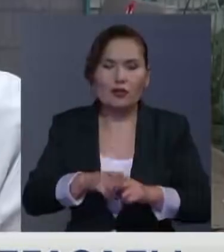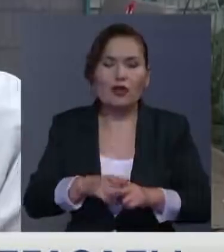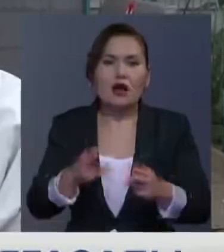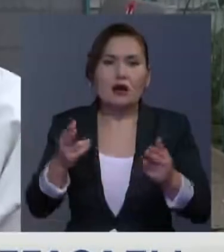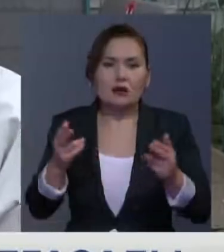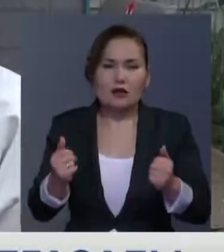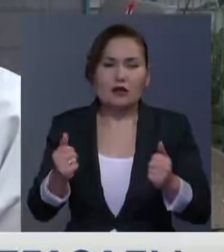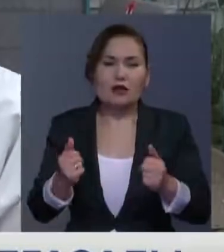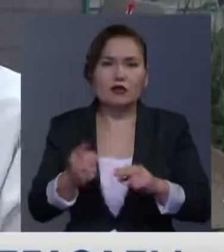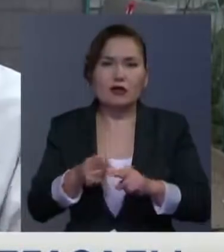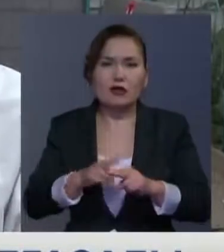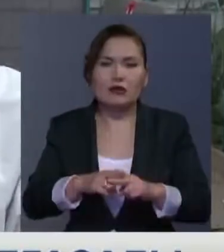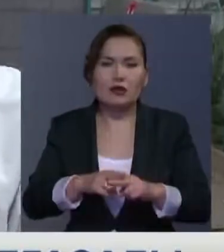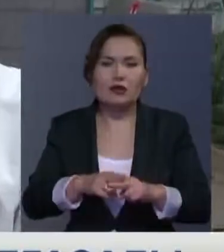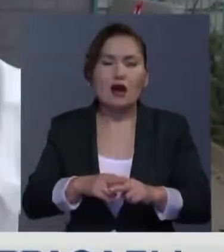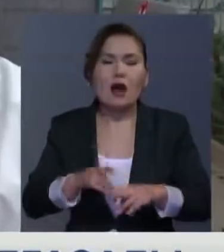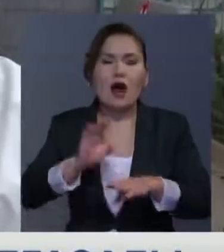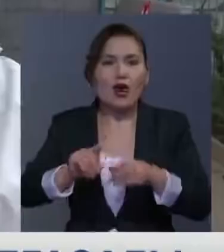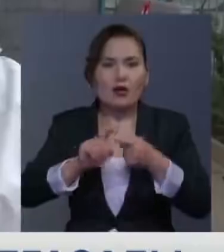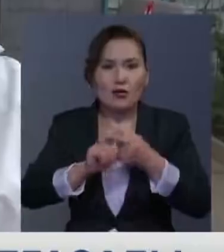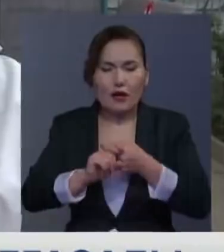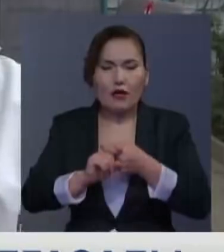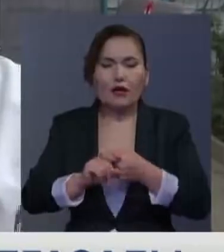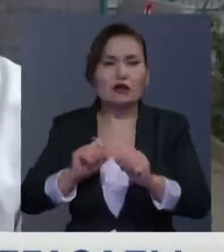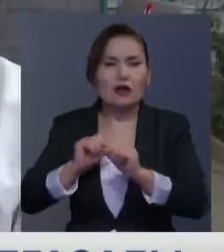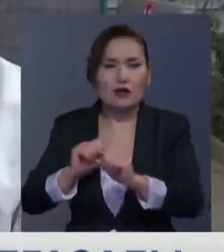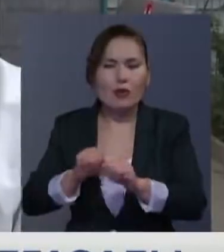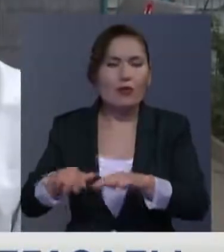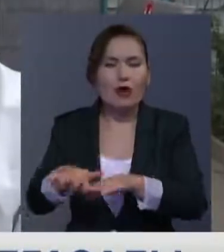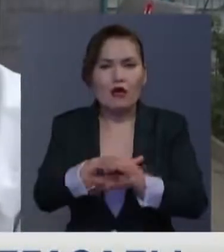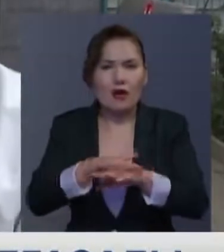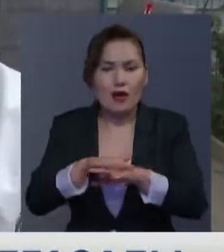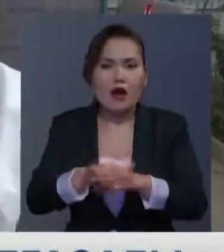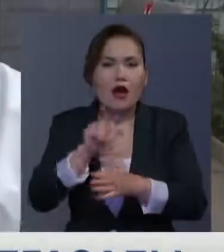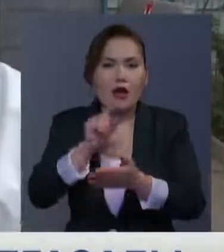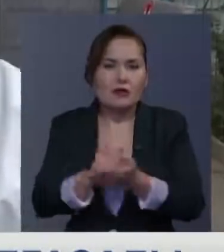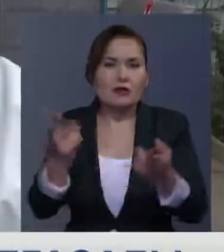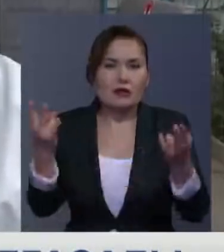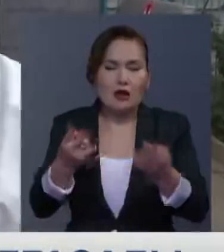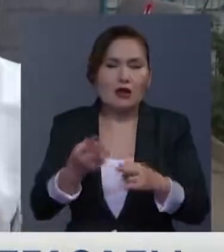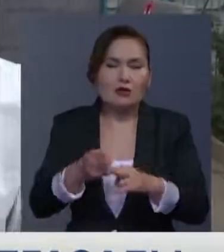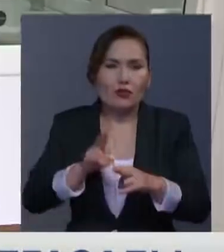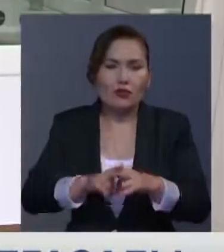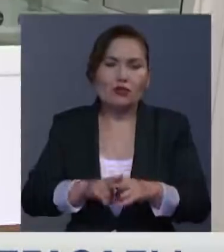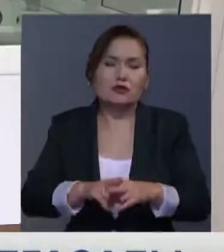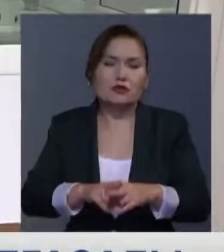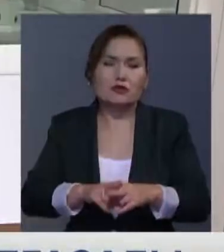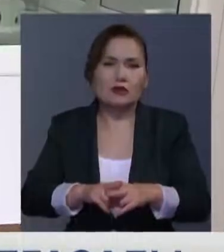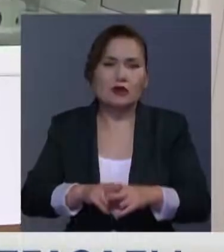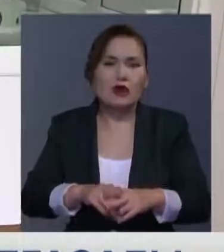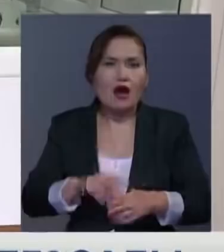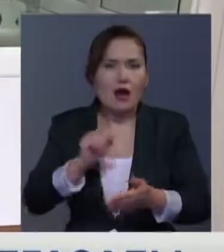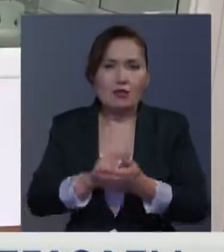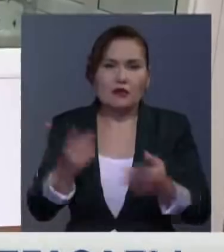әрине, бірақ та мен ойлайым, осы аурудың алдын алған кезде, жеңіп шыққан кезде үлкен той жасау керек деп.